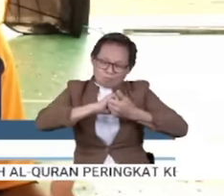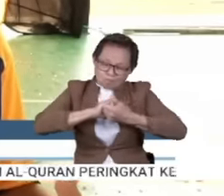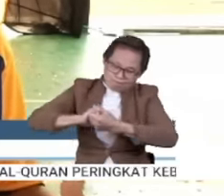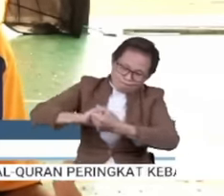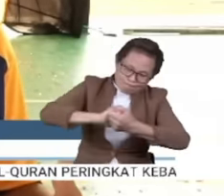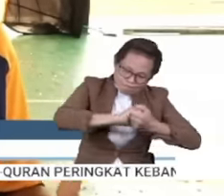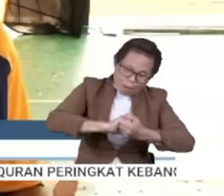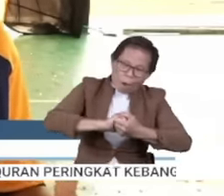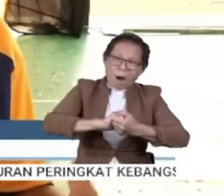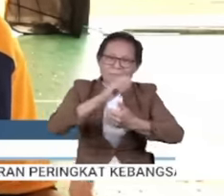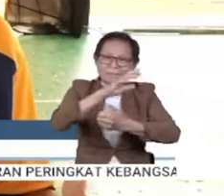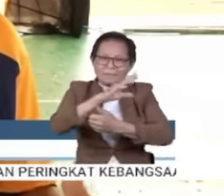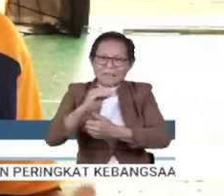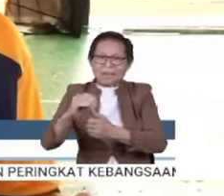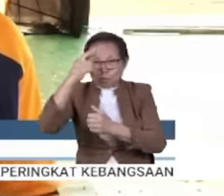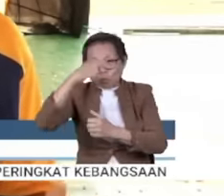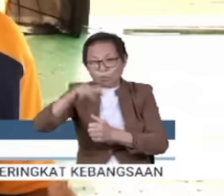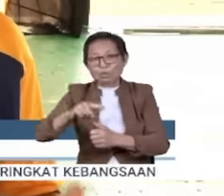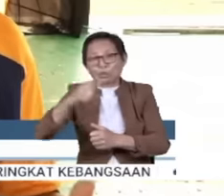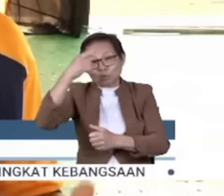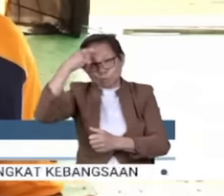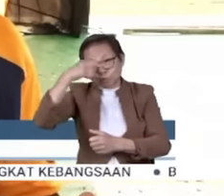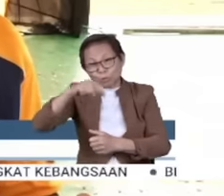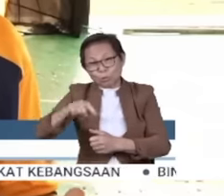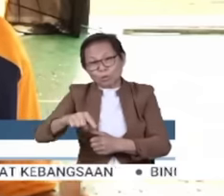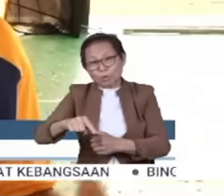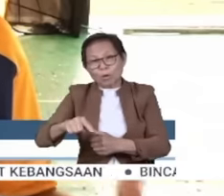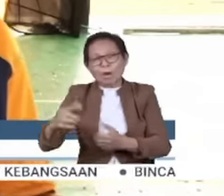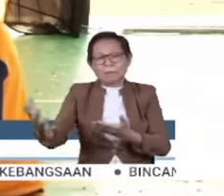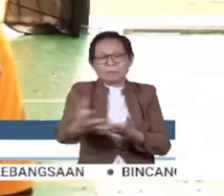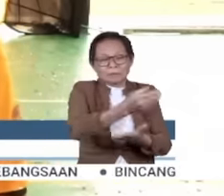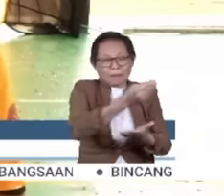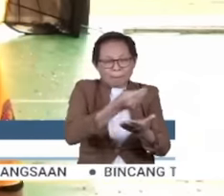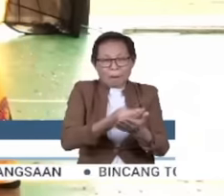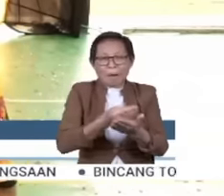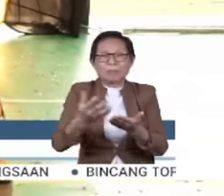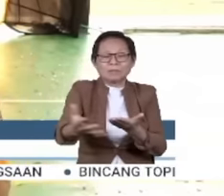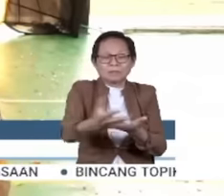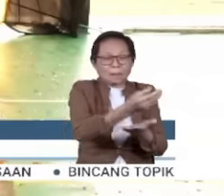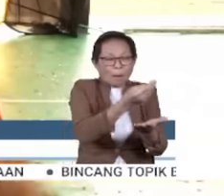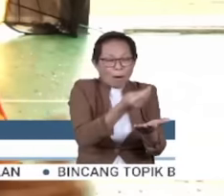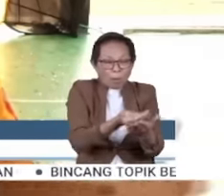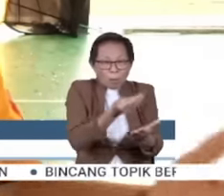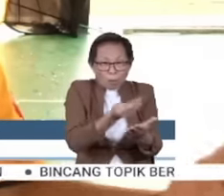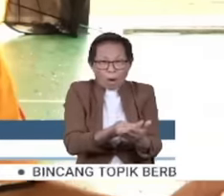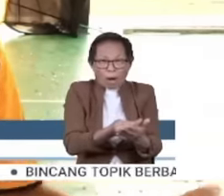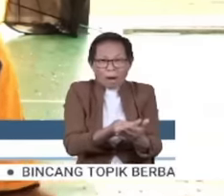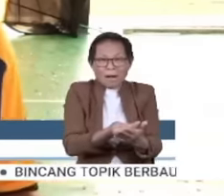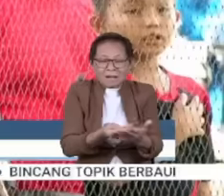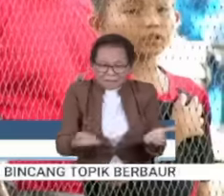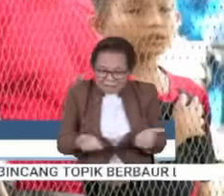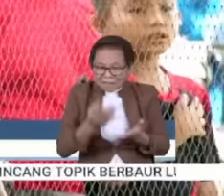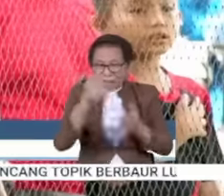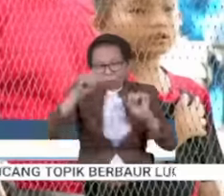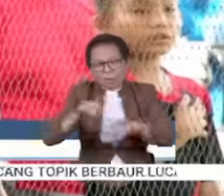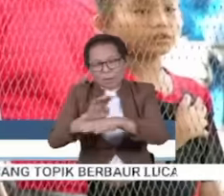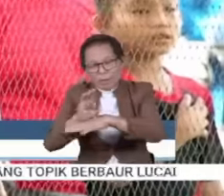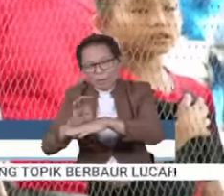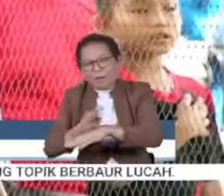silaturahim di samping itu juga untuk menjaga ekonomi setempat Di mana mereka boleh Berniaga